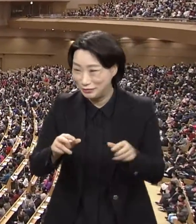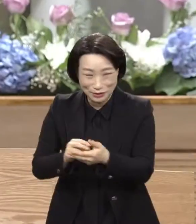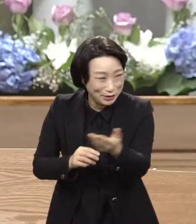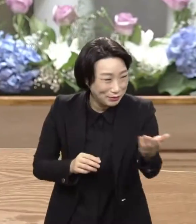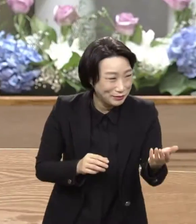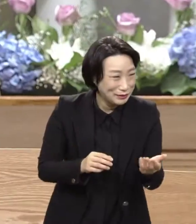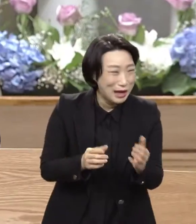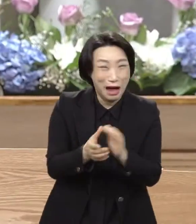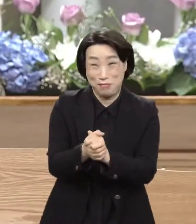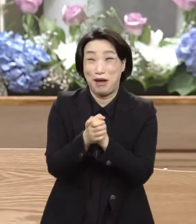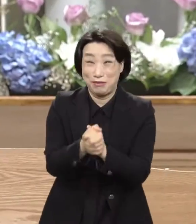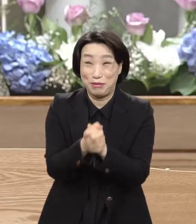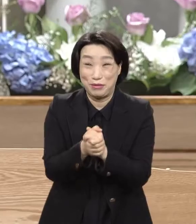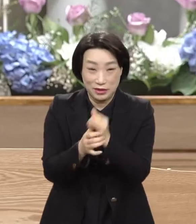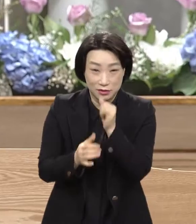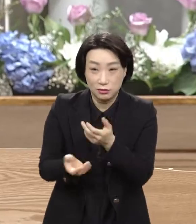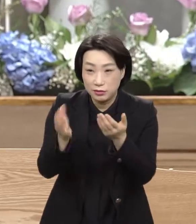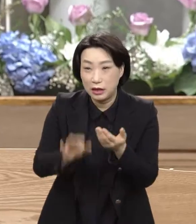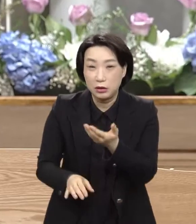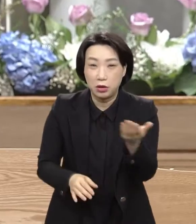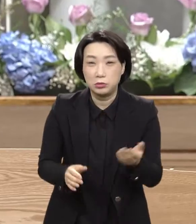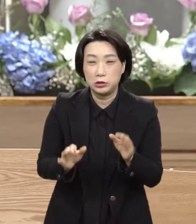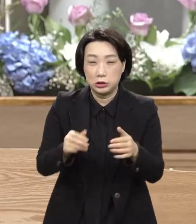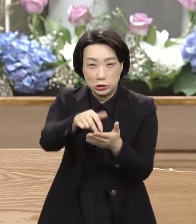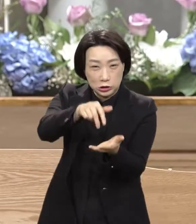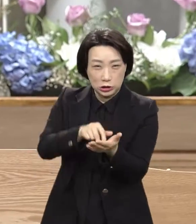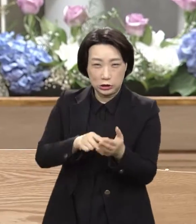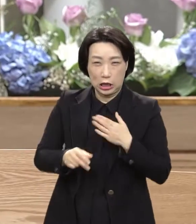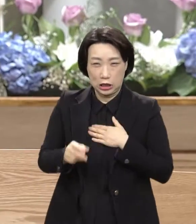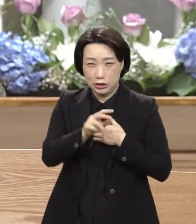하지만 한번 당신이 찔려봐